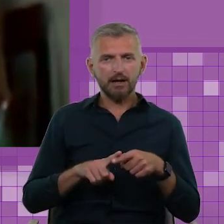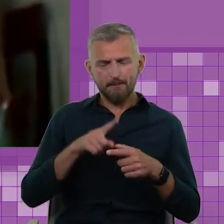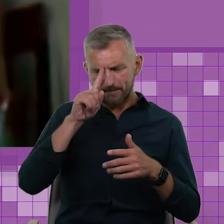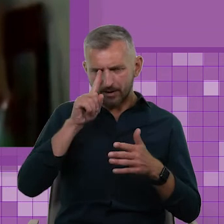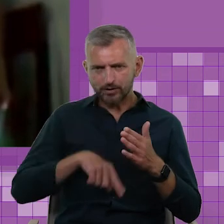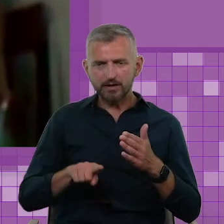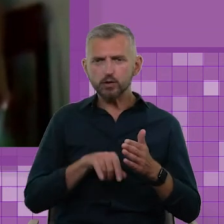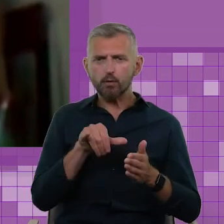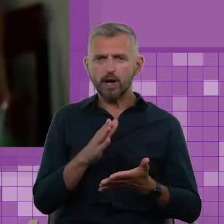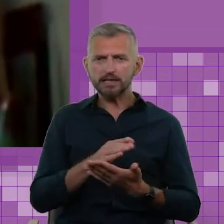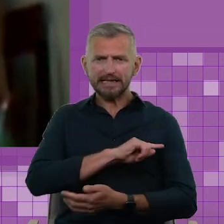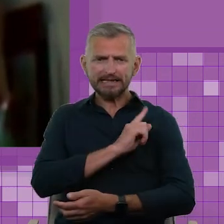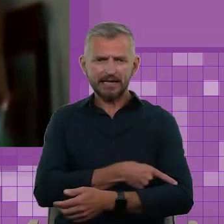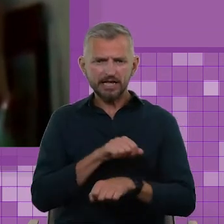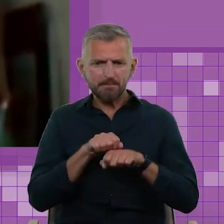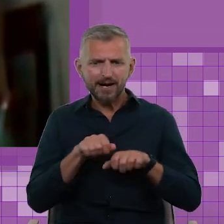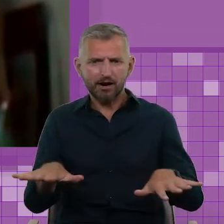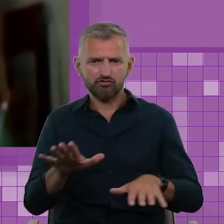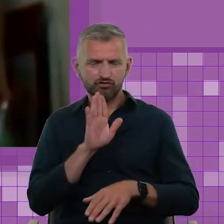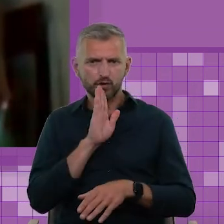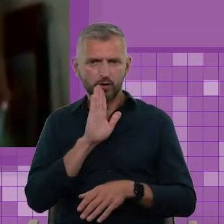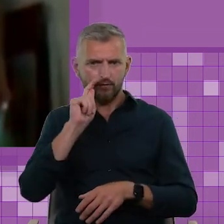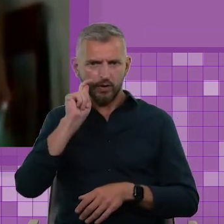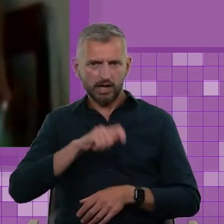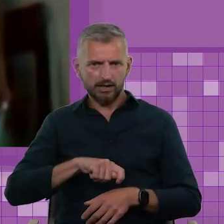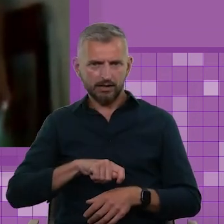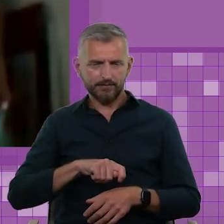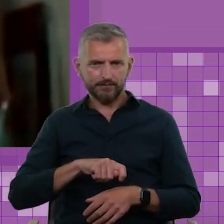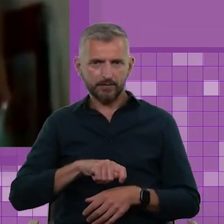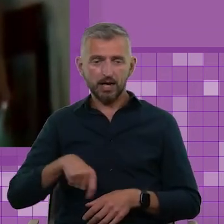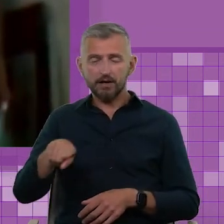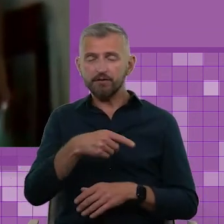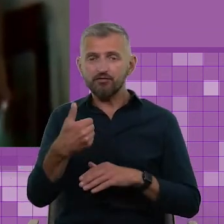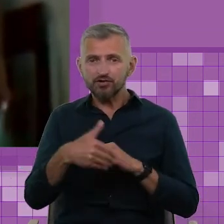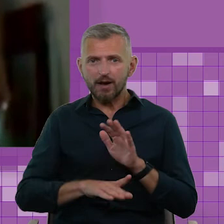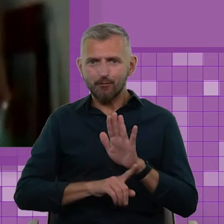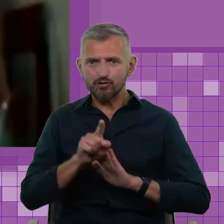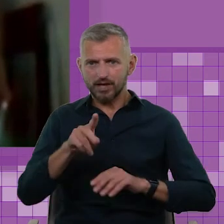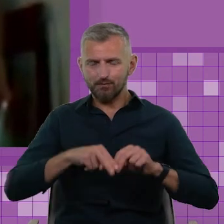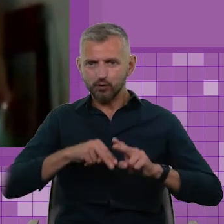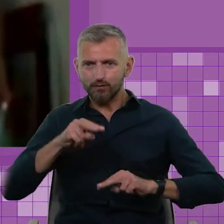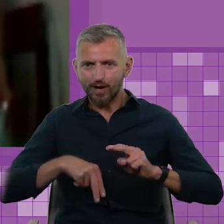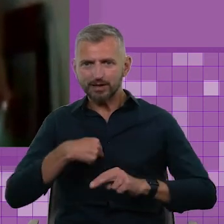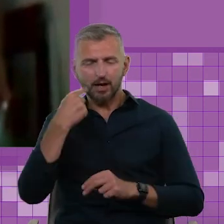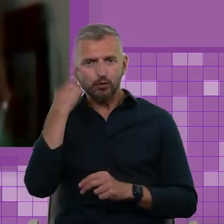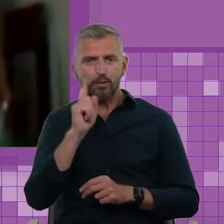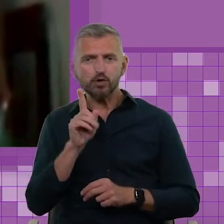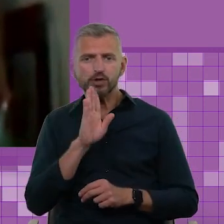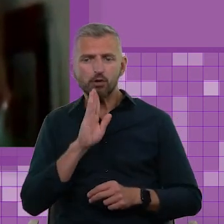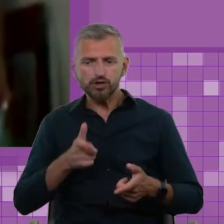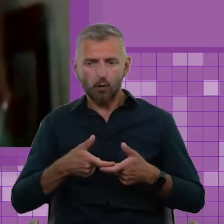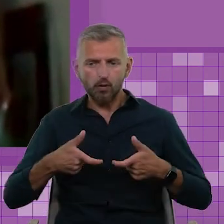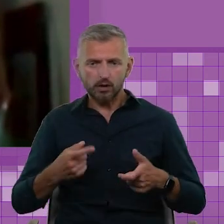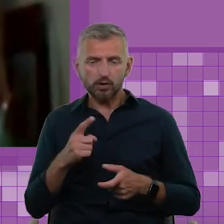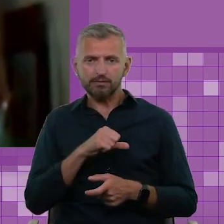переконайтеся, що у вас є сильні мережі жінок в Україні. Ви вже почали їх будувати, і я думаю, що жіночі конгреси –